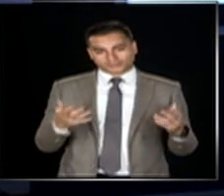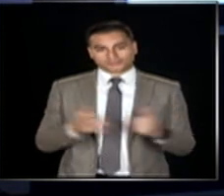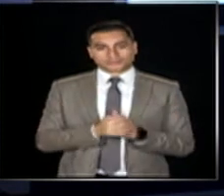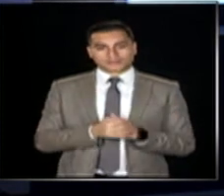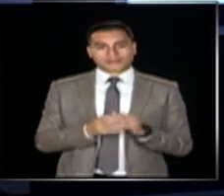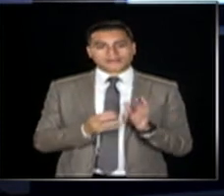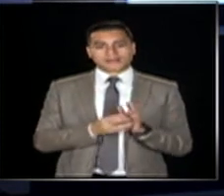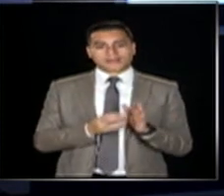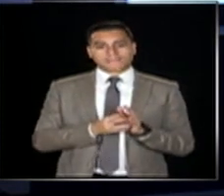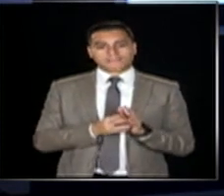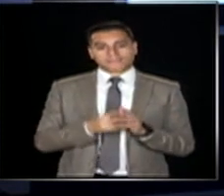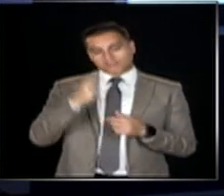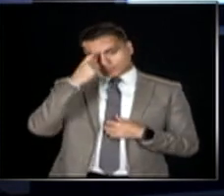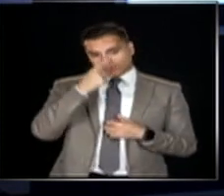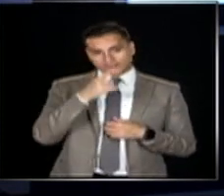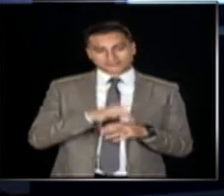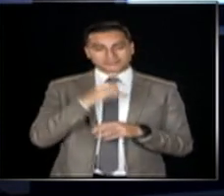جامعه المنوفيه